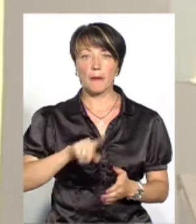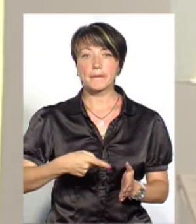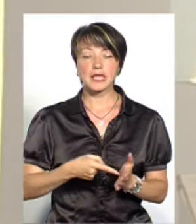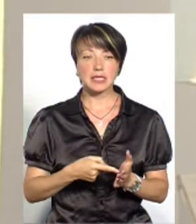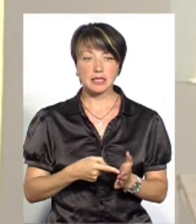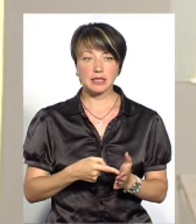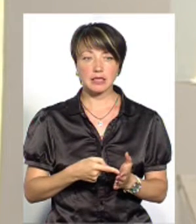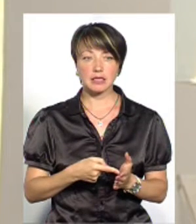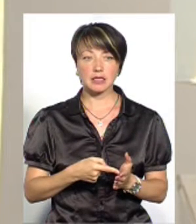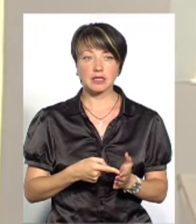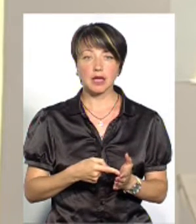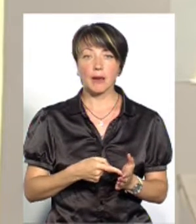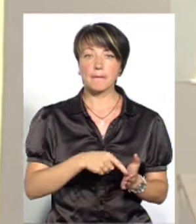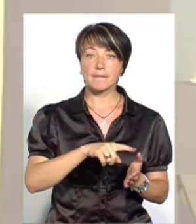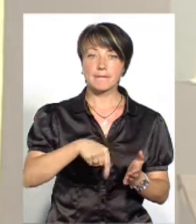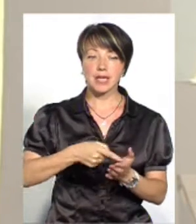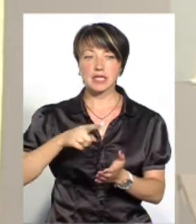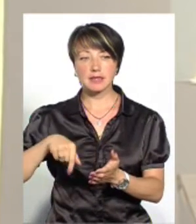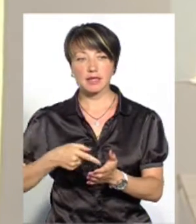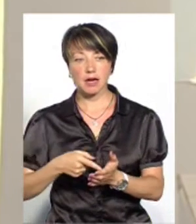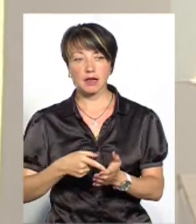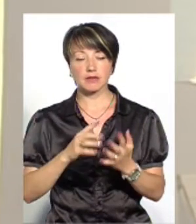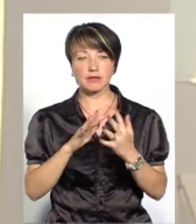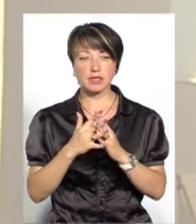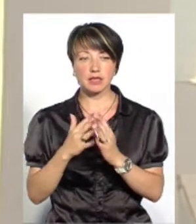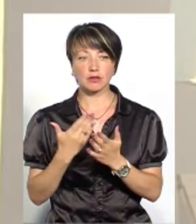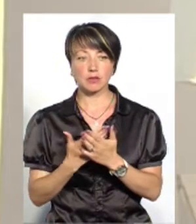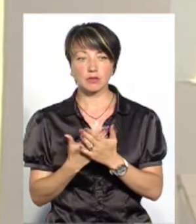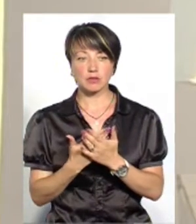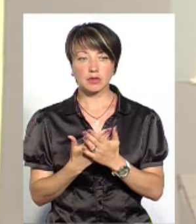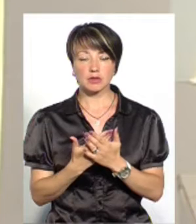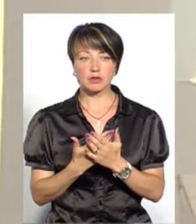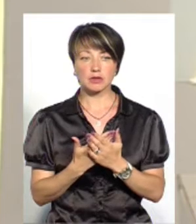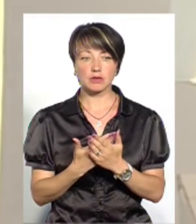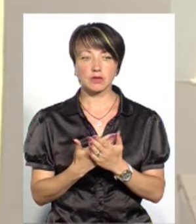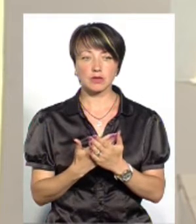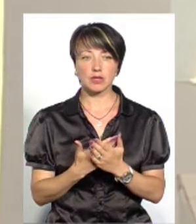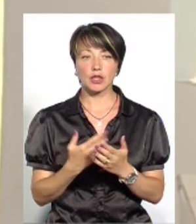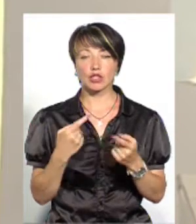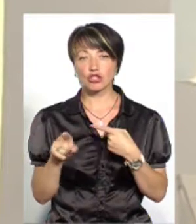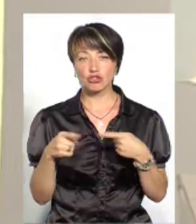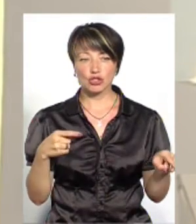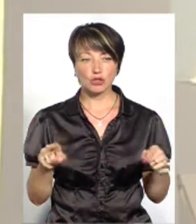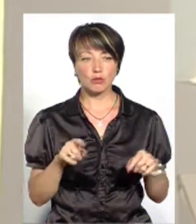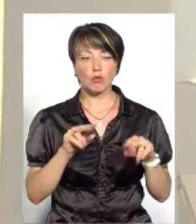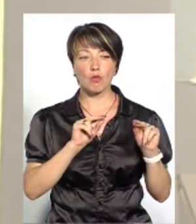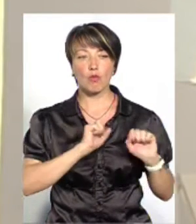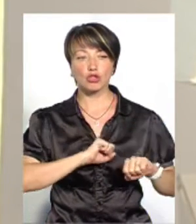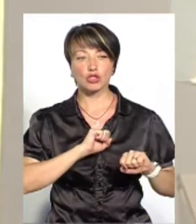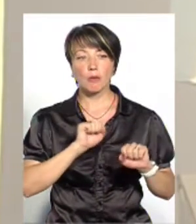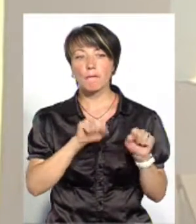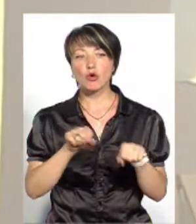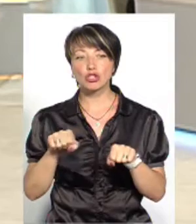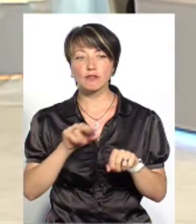міській, в містах, у селищах, там, можливо, більші можливості працевлаштуватися. А